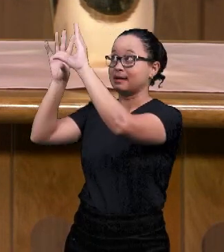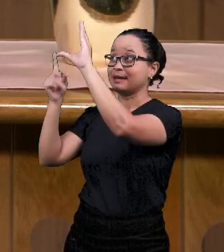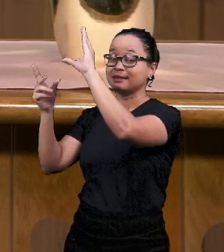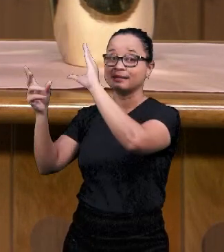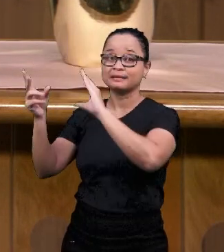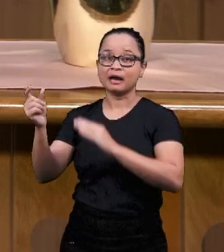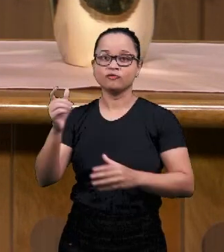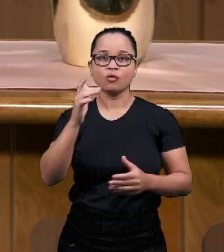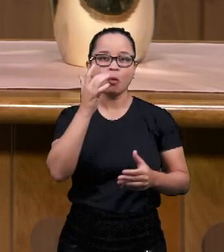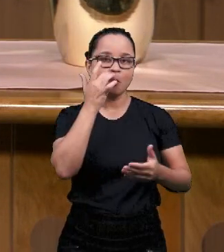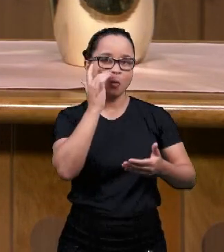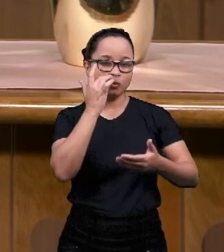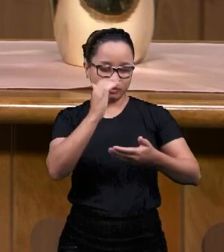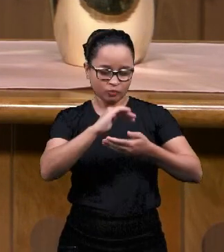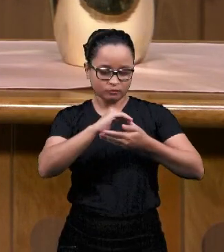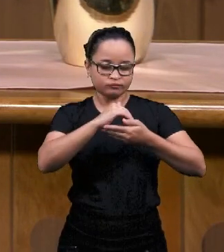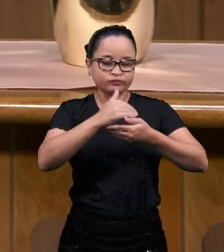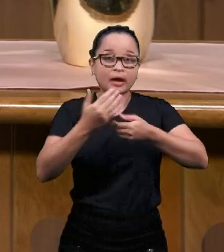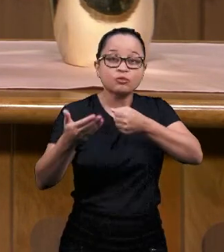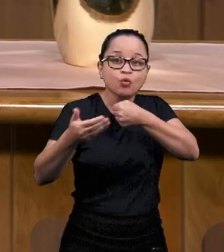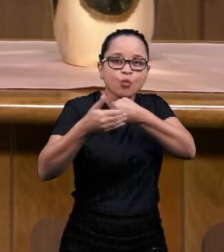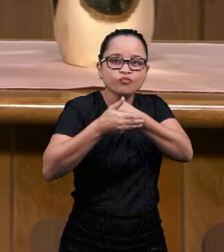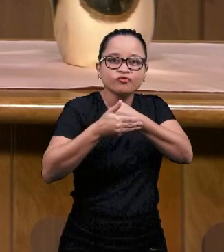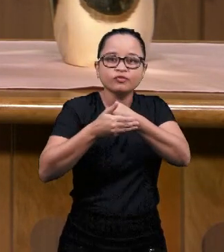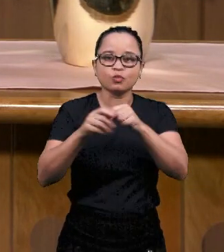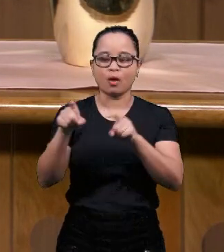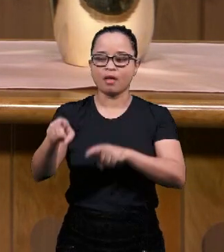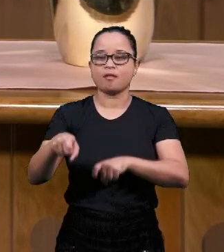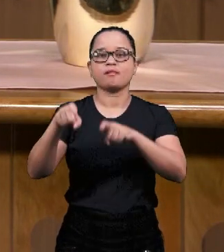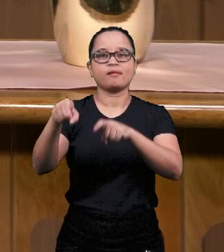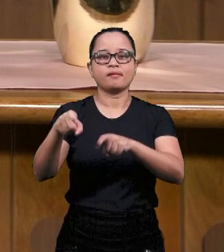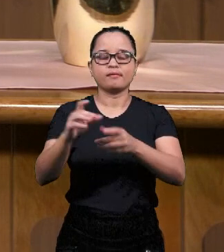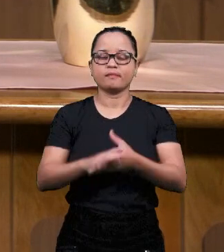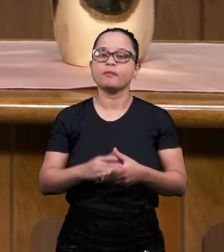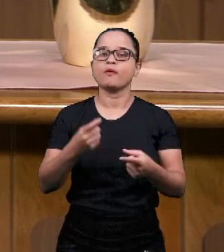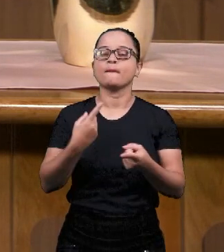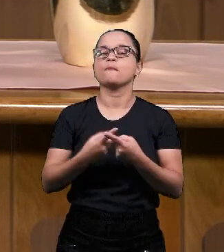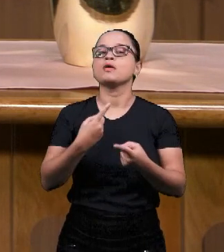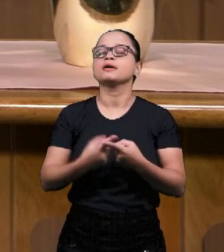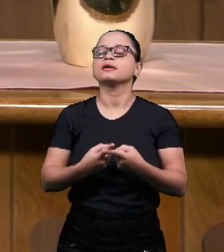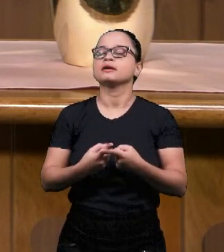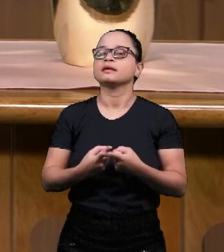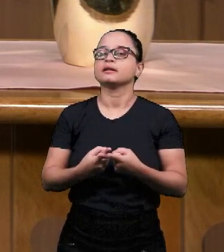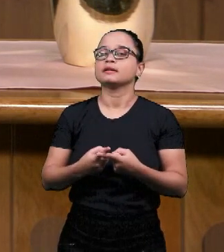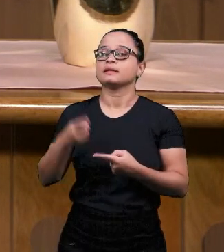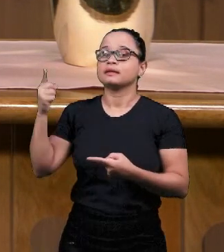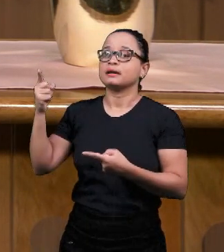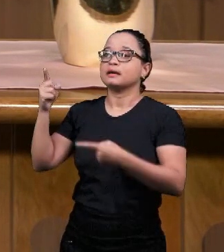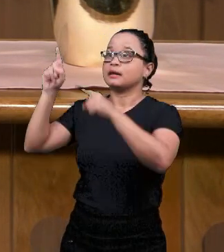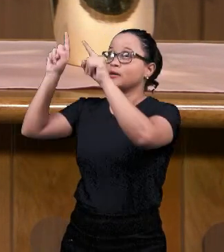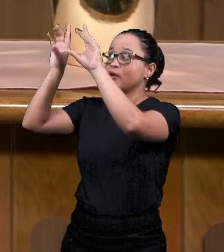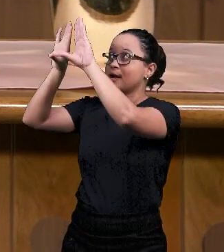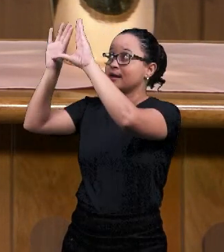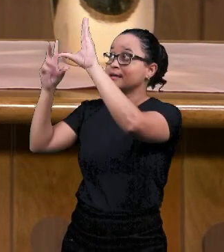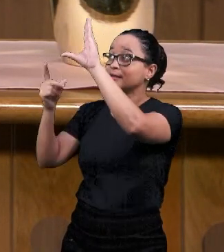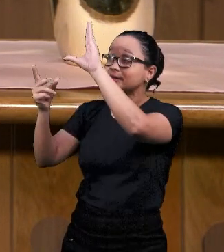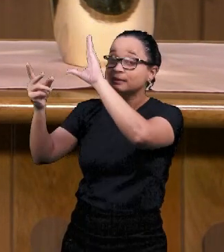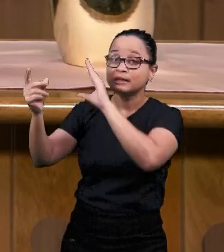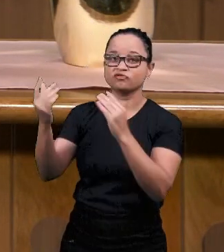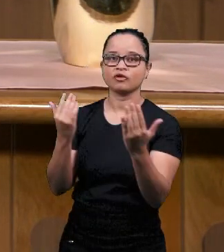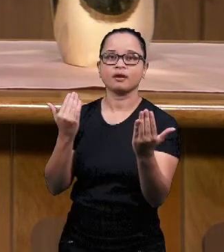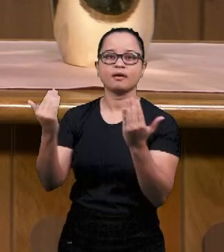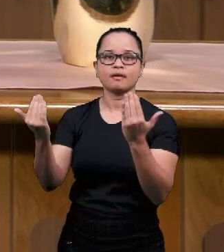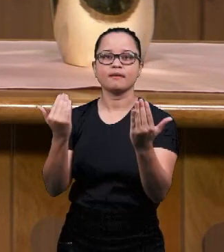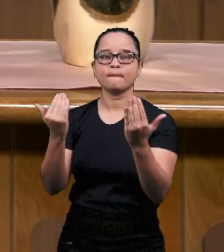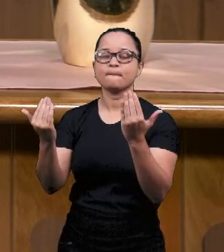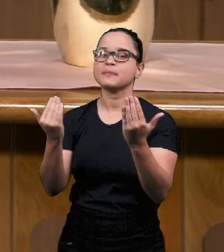Божие с сокрытым сокровищем на поле. Царствие Небесное подобно сокровищу, скрытому